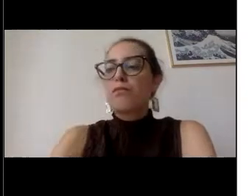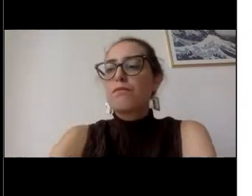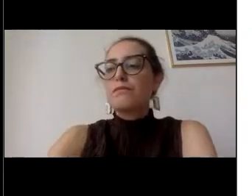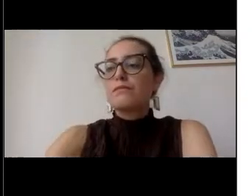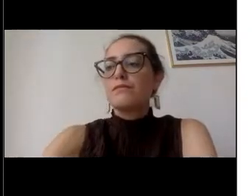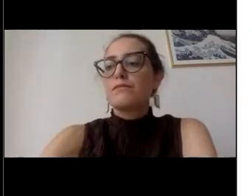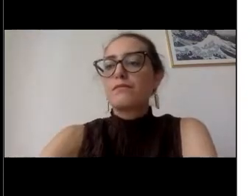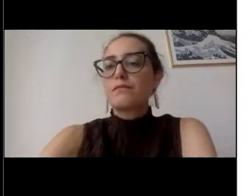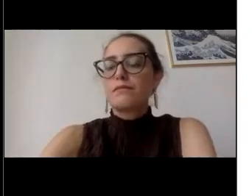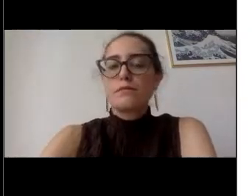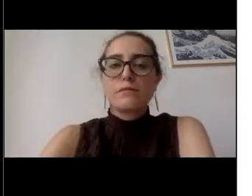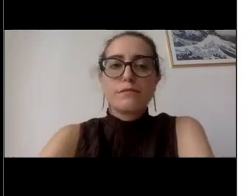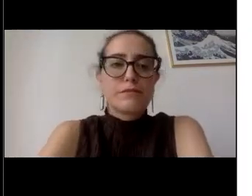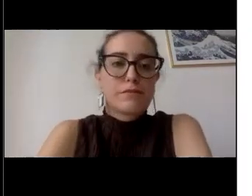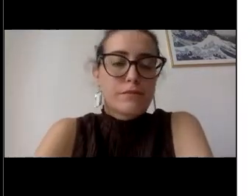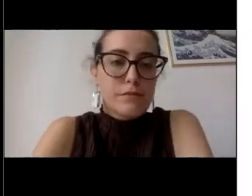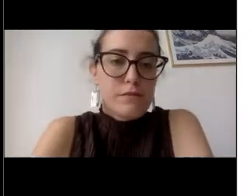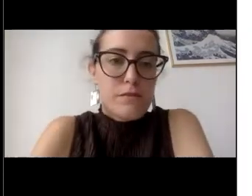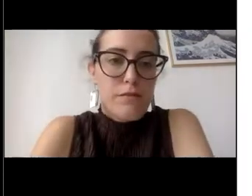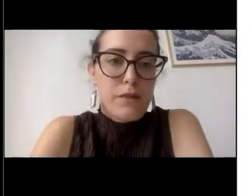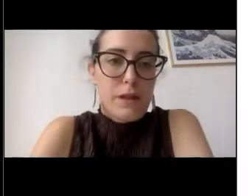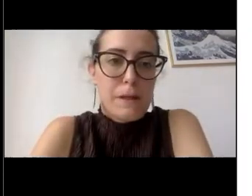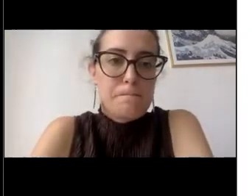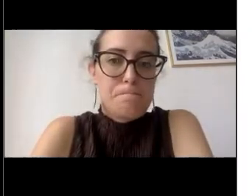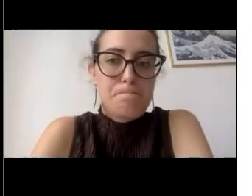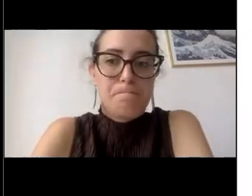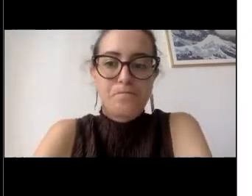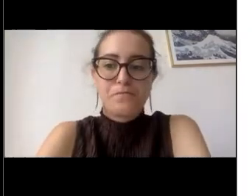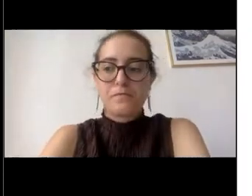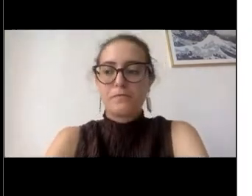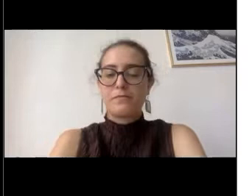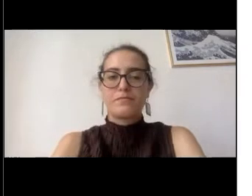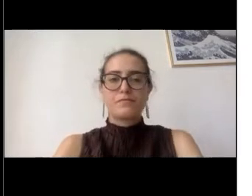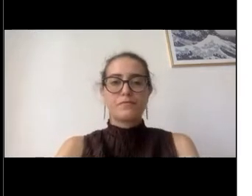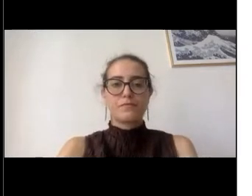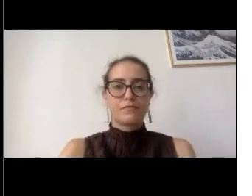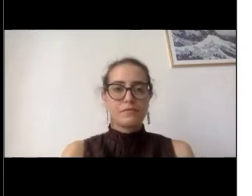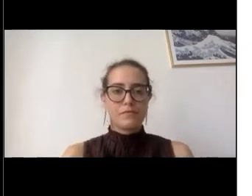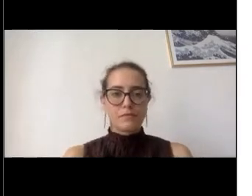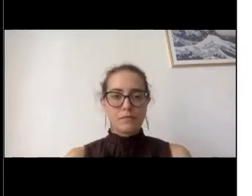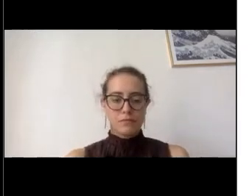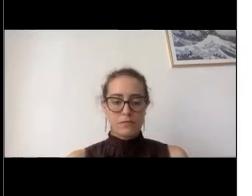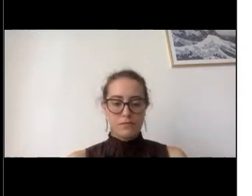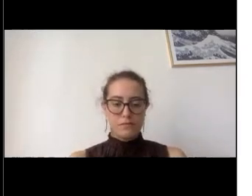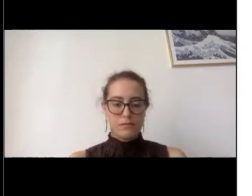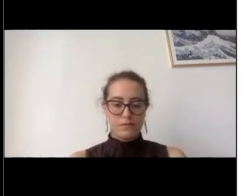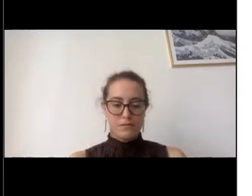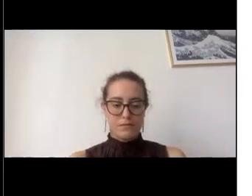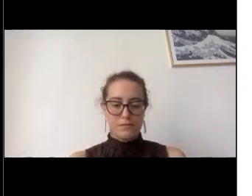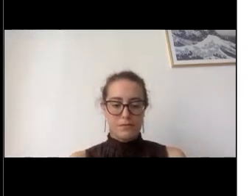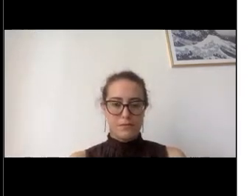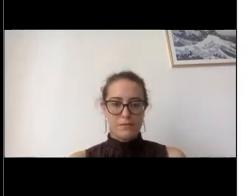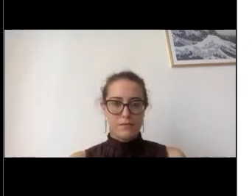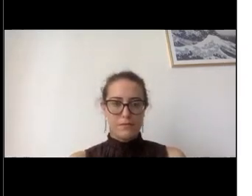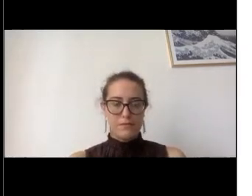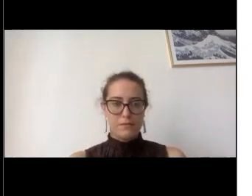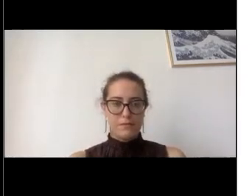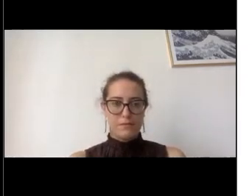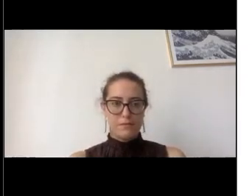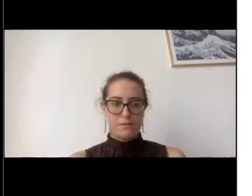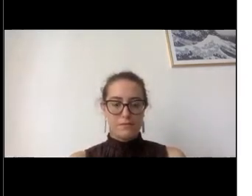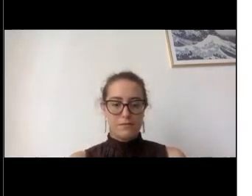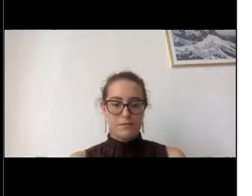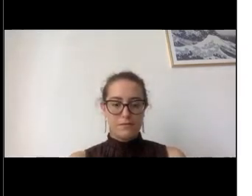alliance l'alleanza per la salute pubblica europea siamo una più grande ong europea